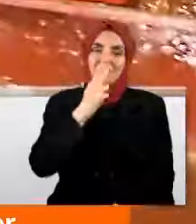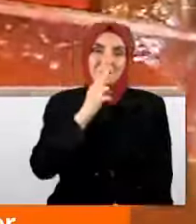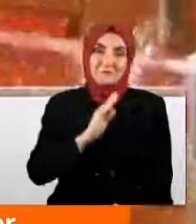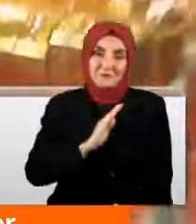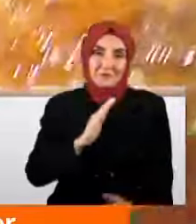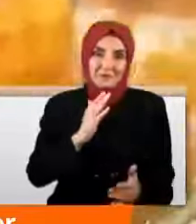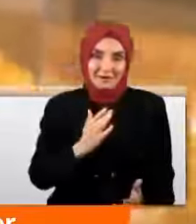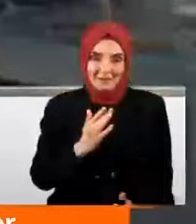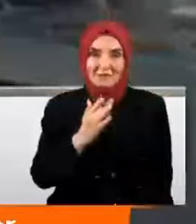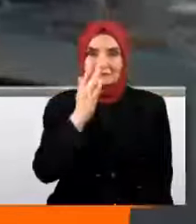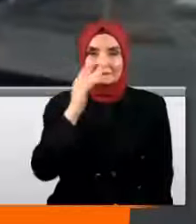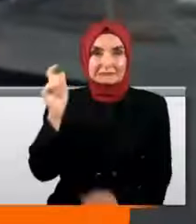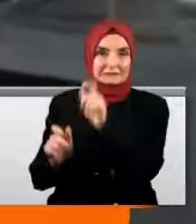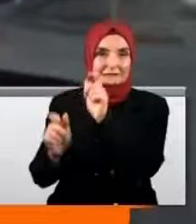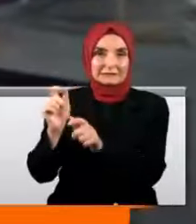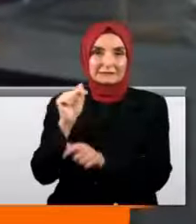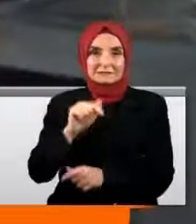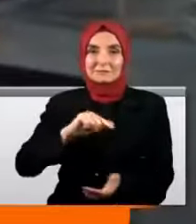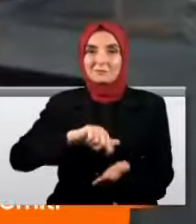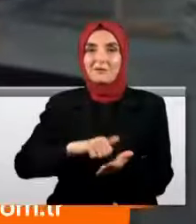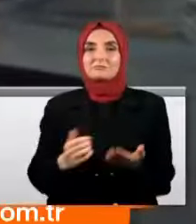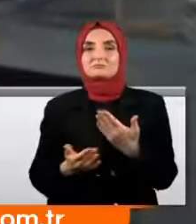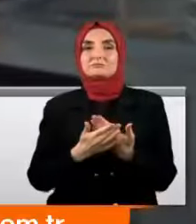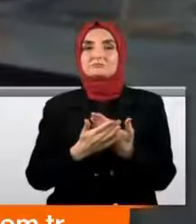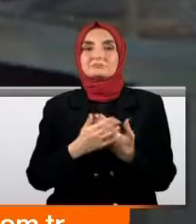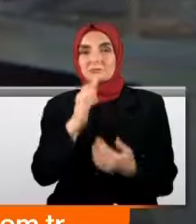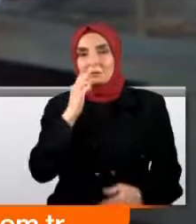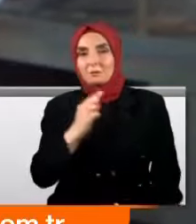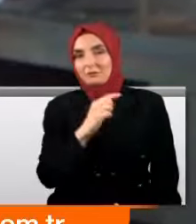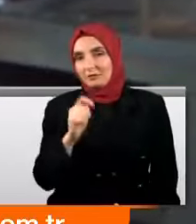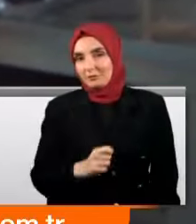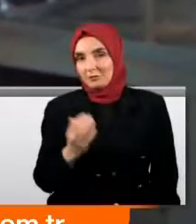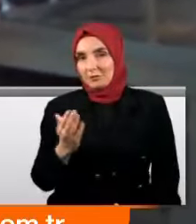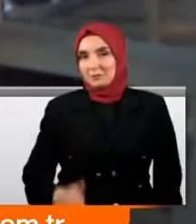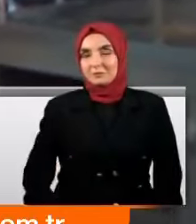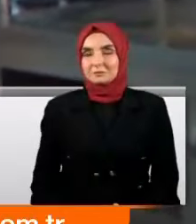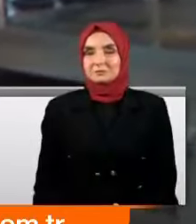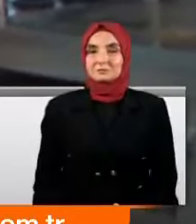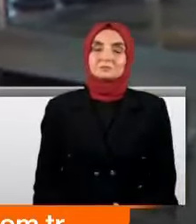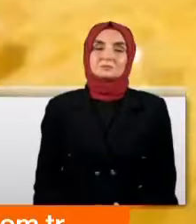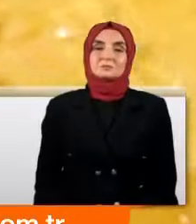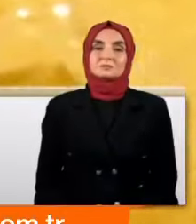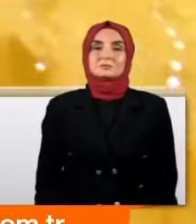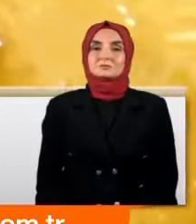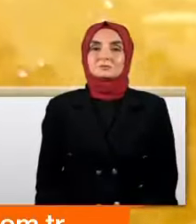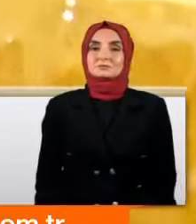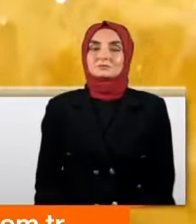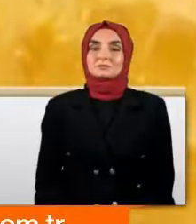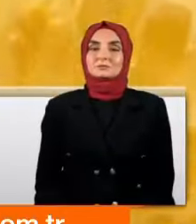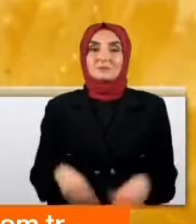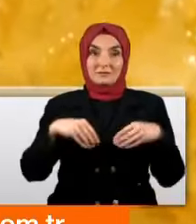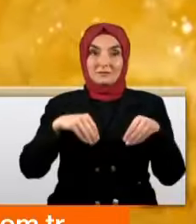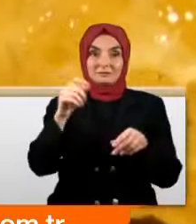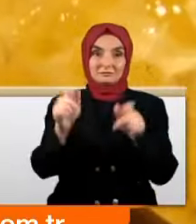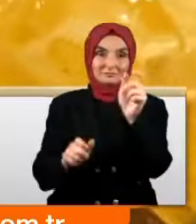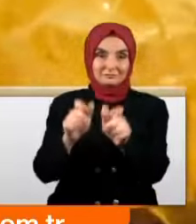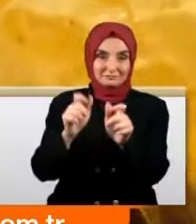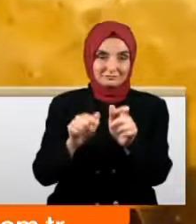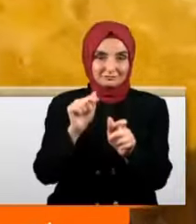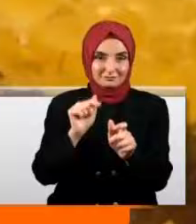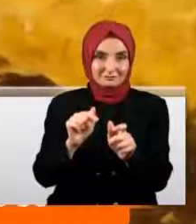gözdesi. Çünkü bal ürün grubu olarak, gıda olarak hileye çok açık bir ürün ne yazık ki. Piyasa insan sağlığını tehdit